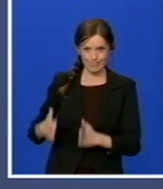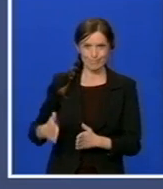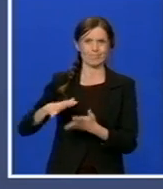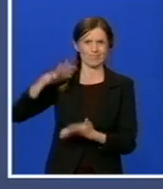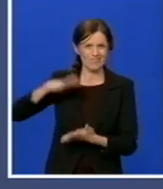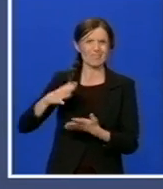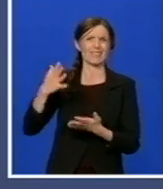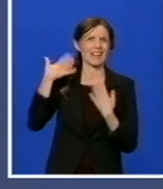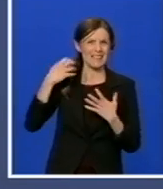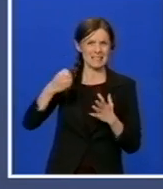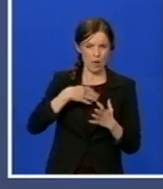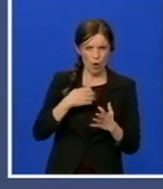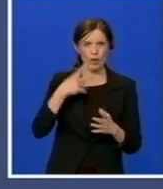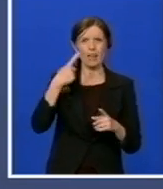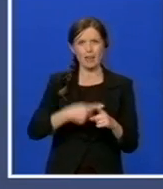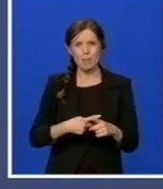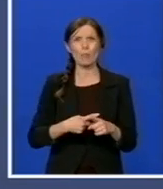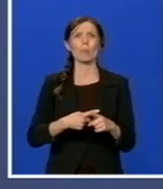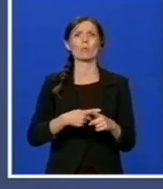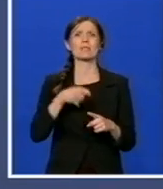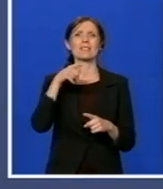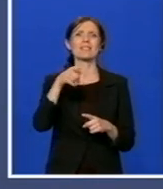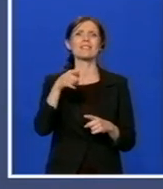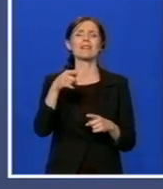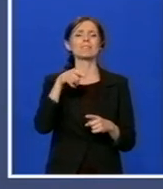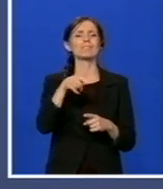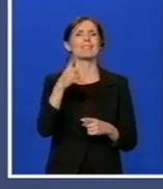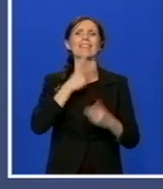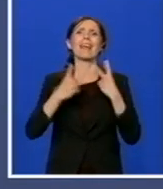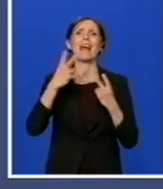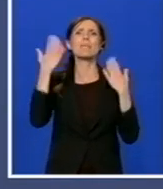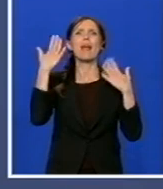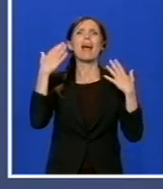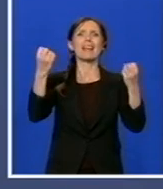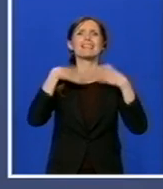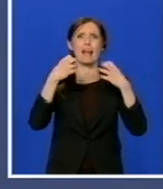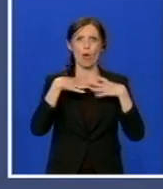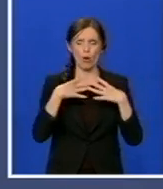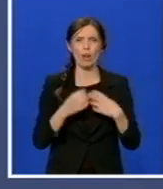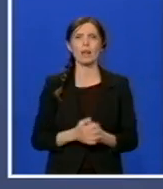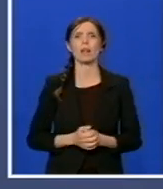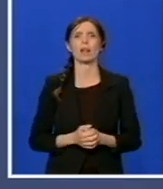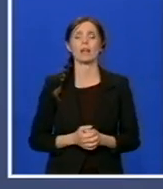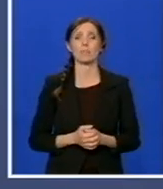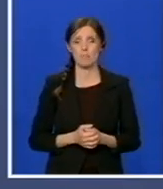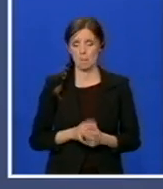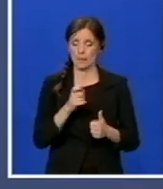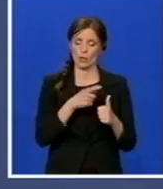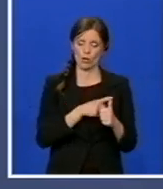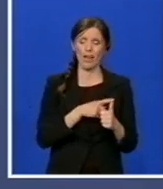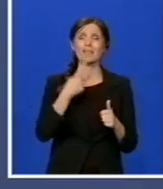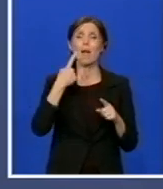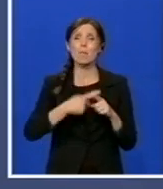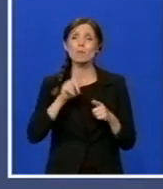to, nego intenzivne kiseoničke terapije, nego treba razmišljati o tome da kod ovih